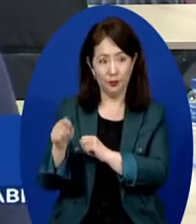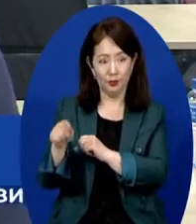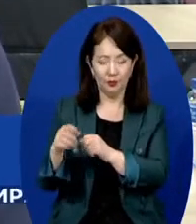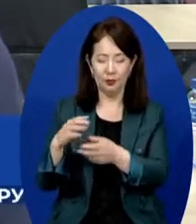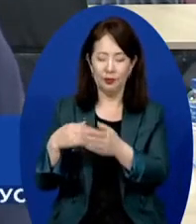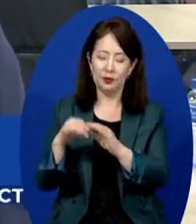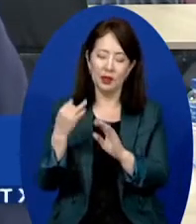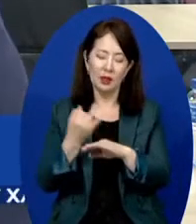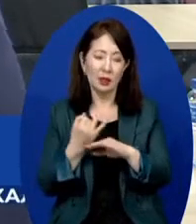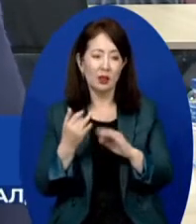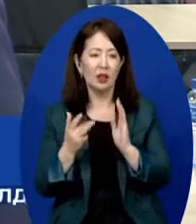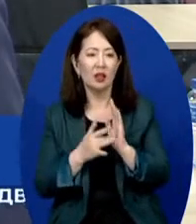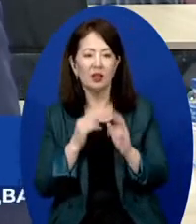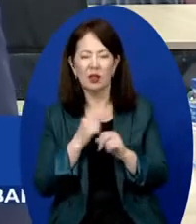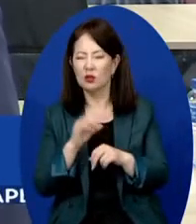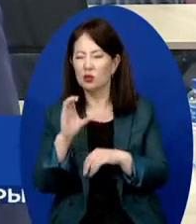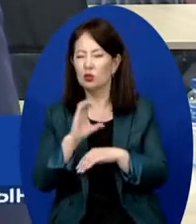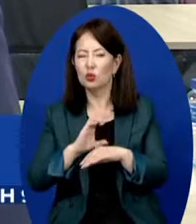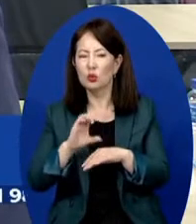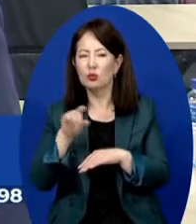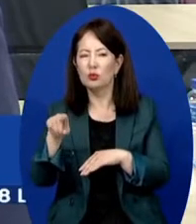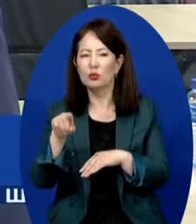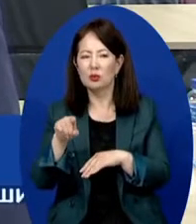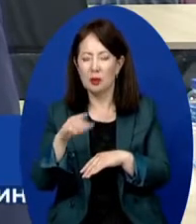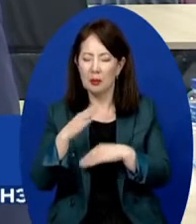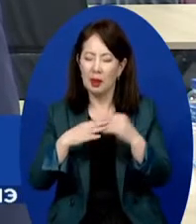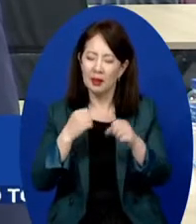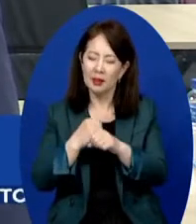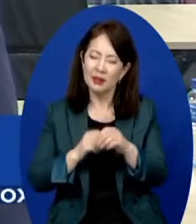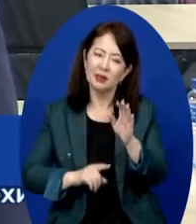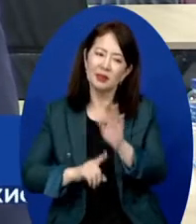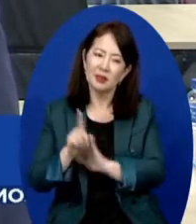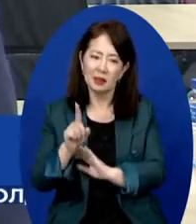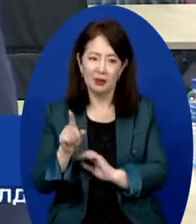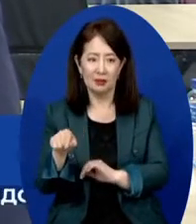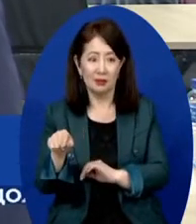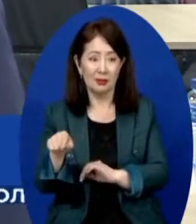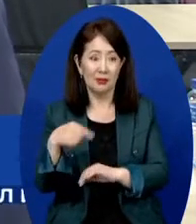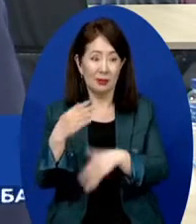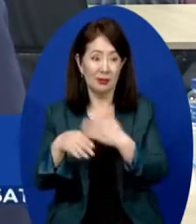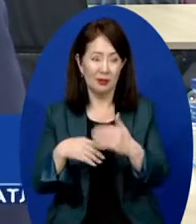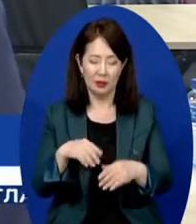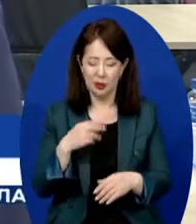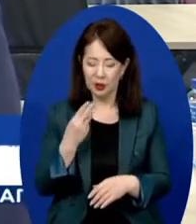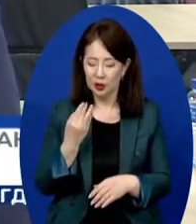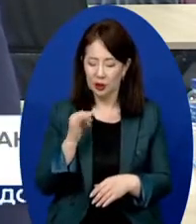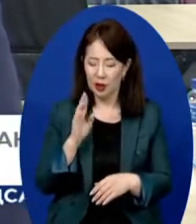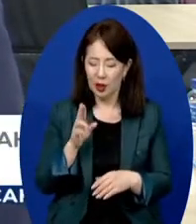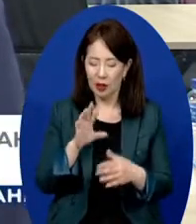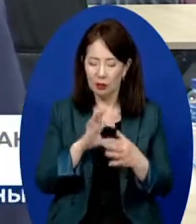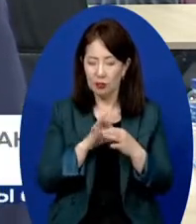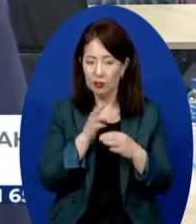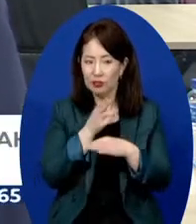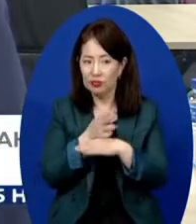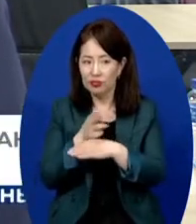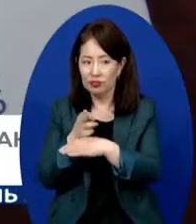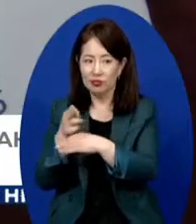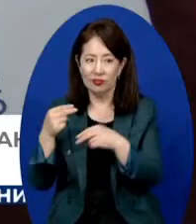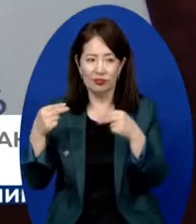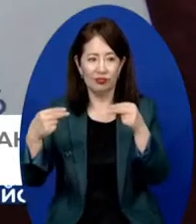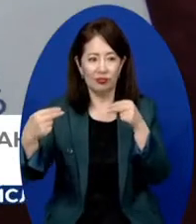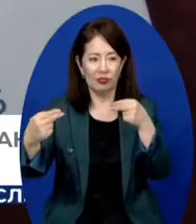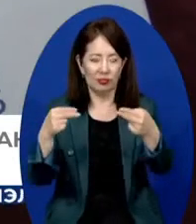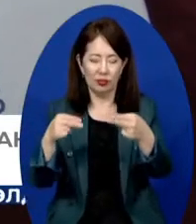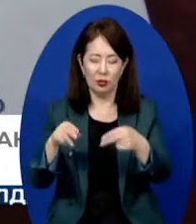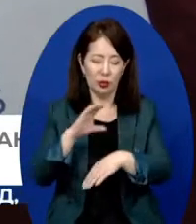барьглаа гэхэд манай инженер техникийн ажилтнууд одоо тэр сумын барилгын ажил эхлэх явцад шилэн кабелтийн суурилуулалтын хэрэгт энд дээр камера